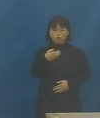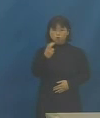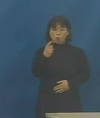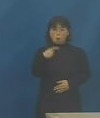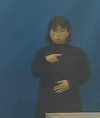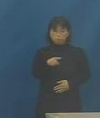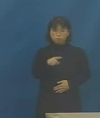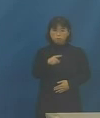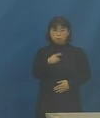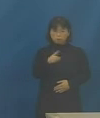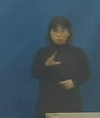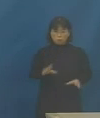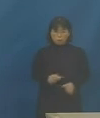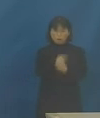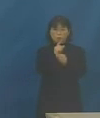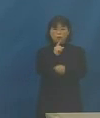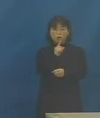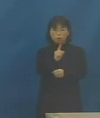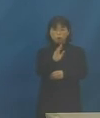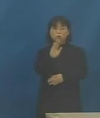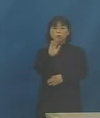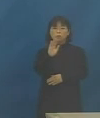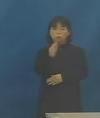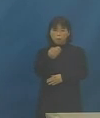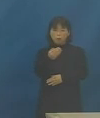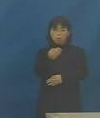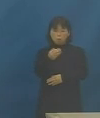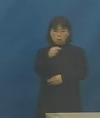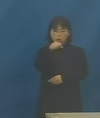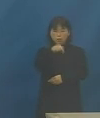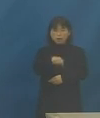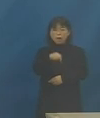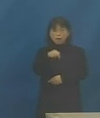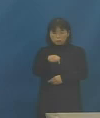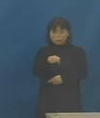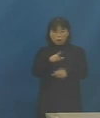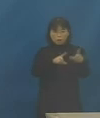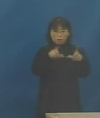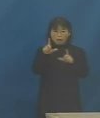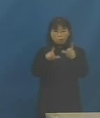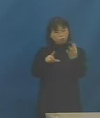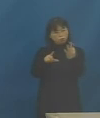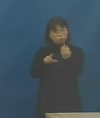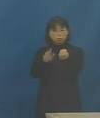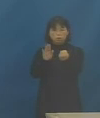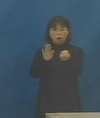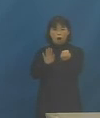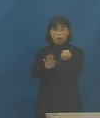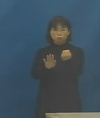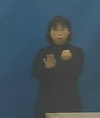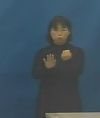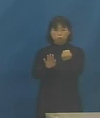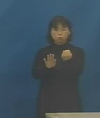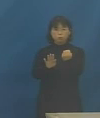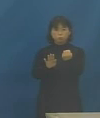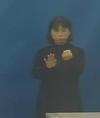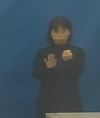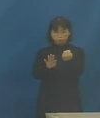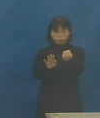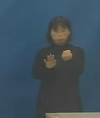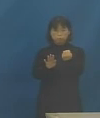さんひとくくりで報道されますが実はいくつかの子タイプがあるとでおそらくあのこれあの